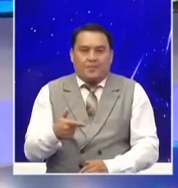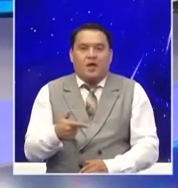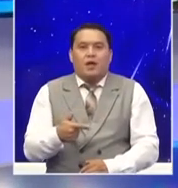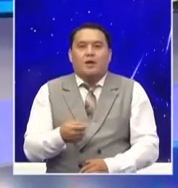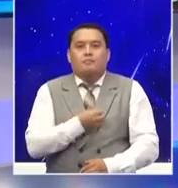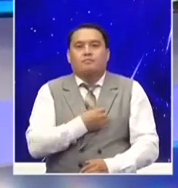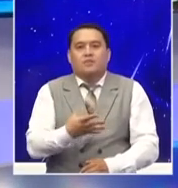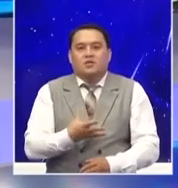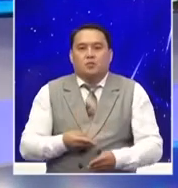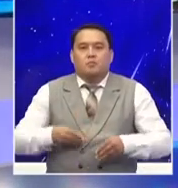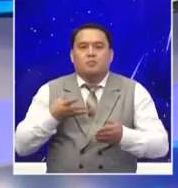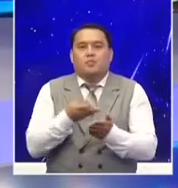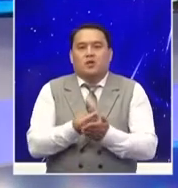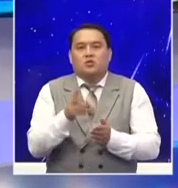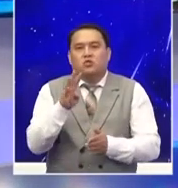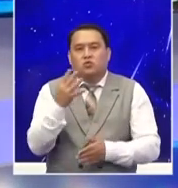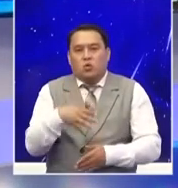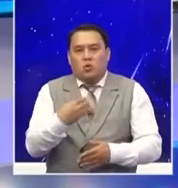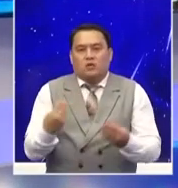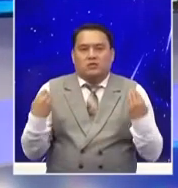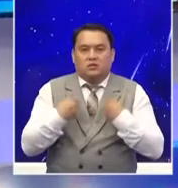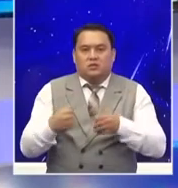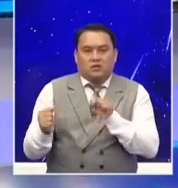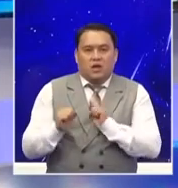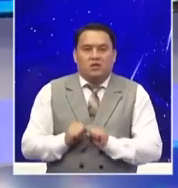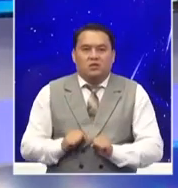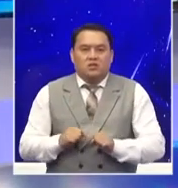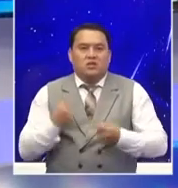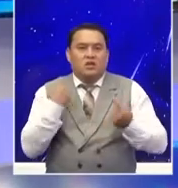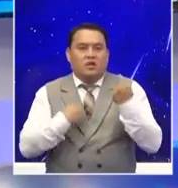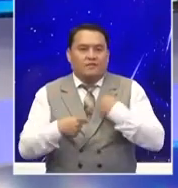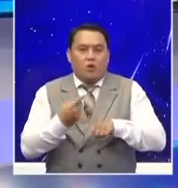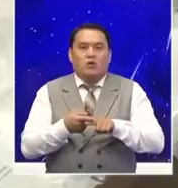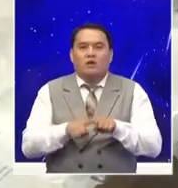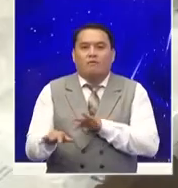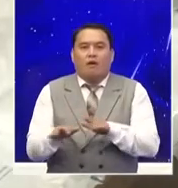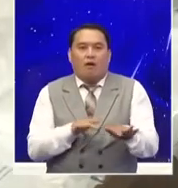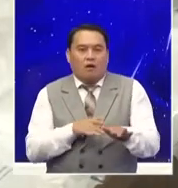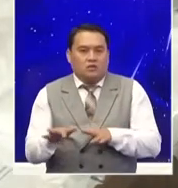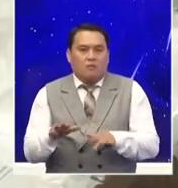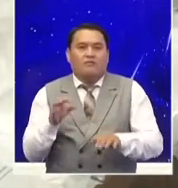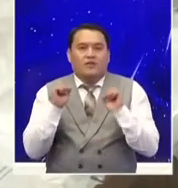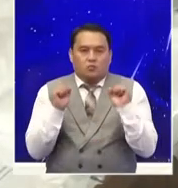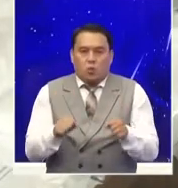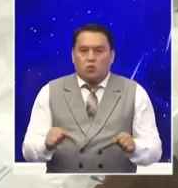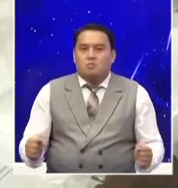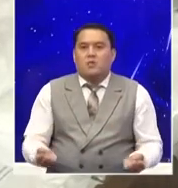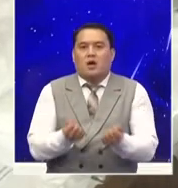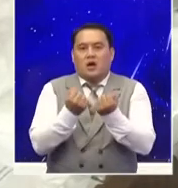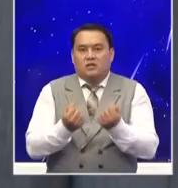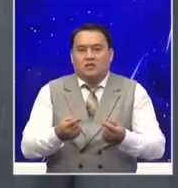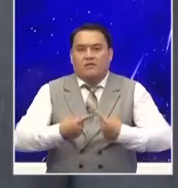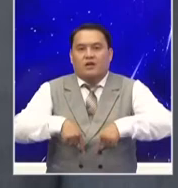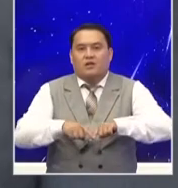ним меценаты приложили порядка 40 защитных костюмов и средств индивидуальной защиты. Акция волонтеров стала возможной при поддержке члена